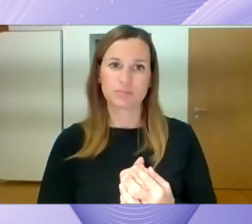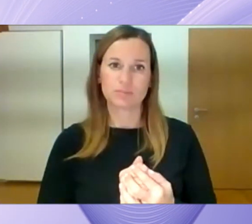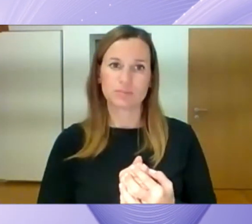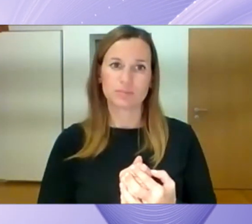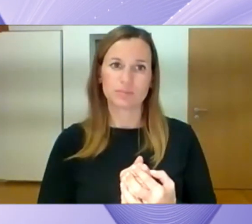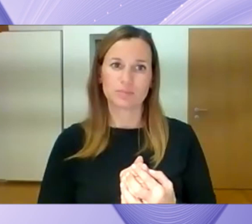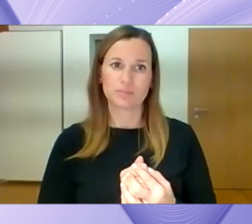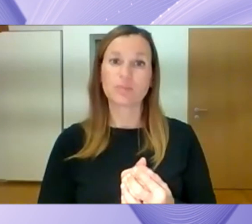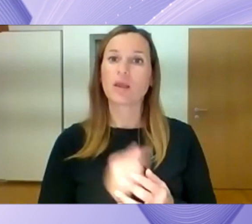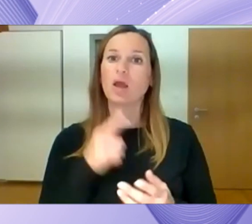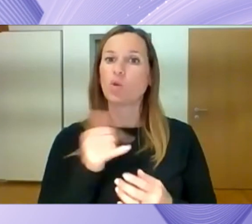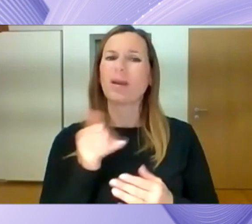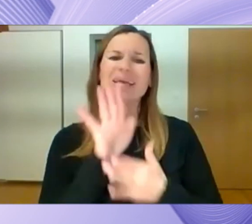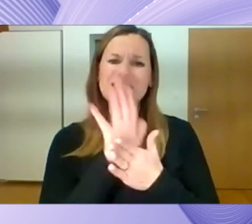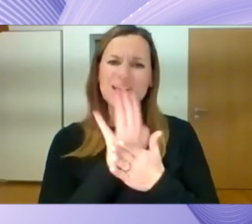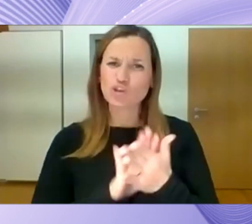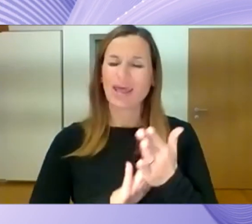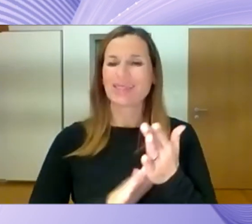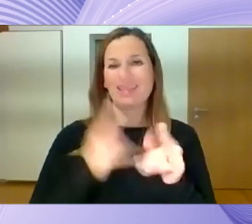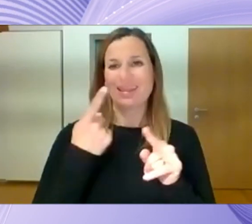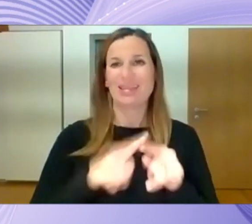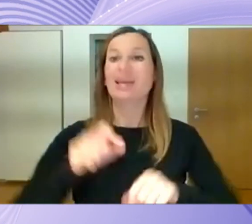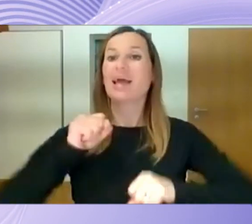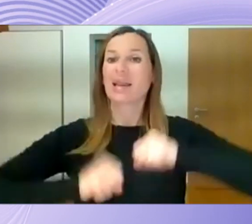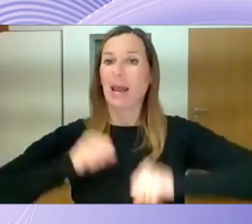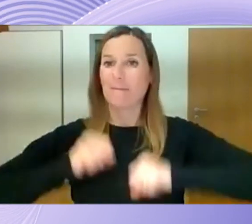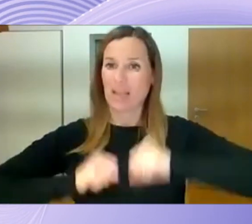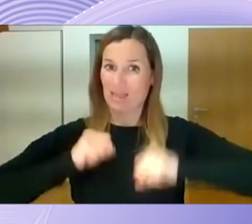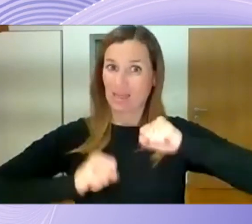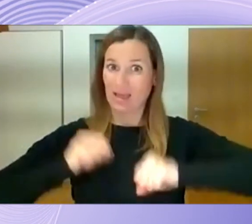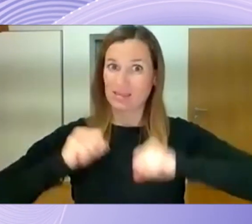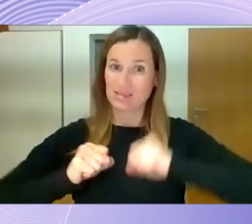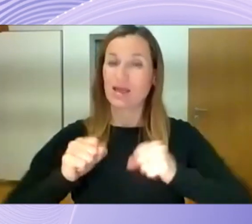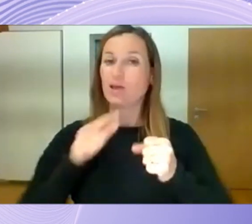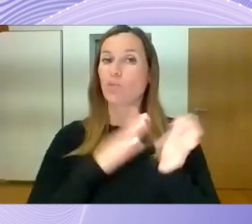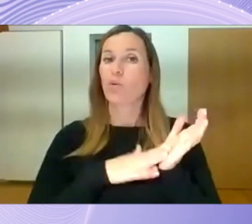Evo, to je pa v bistvu čisto začeten del rehabilitacije, ko je nekdo,